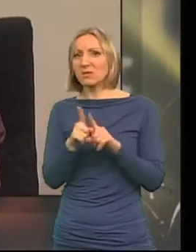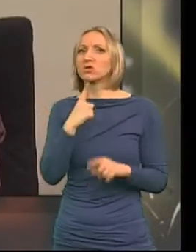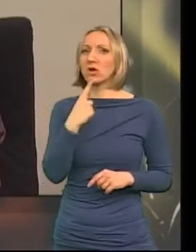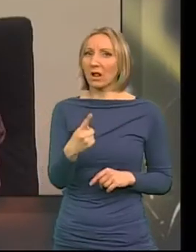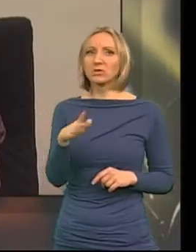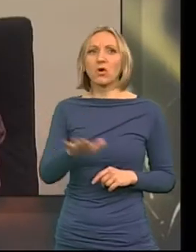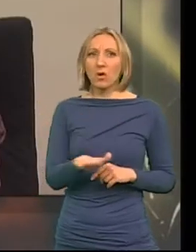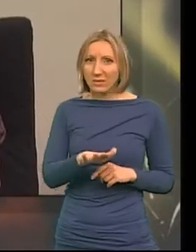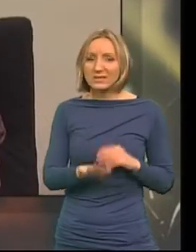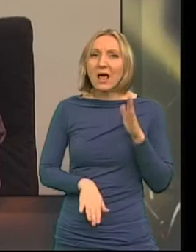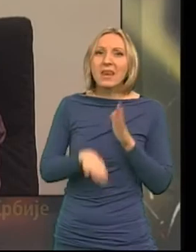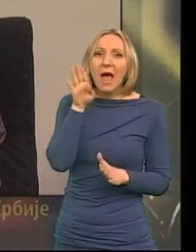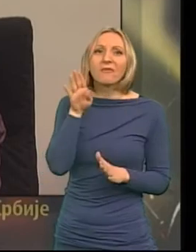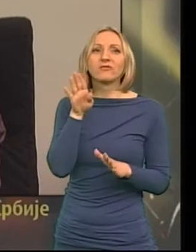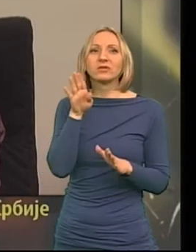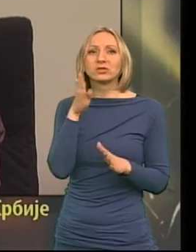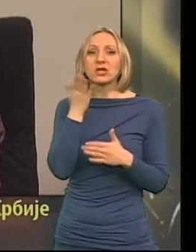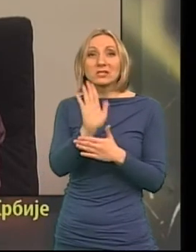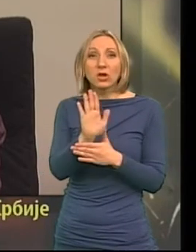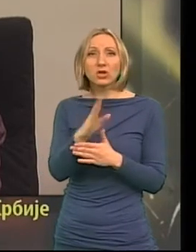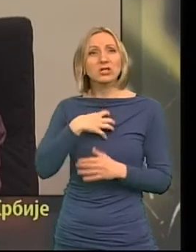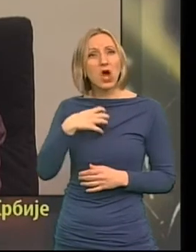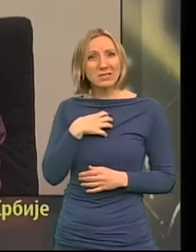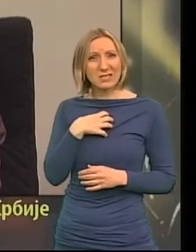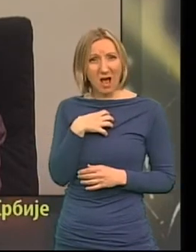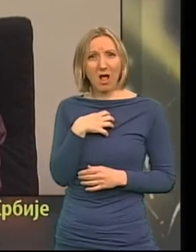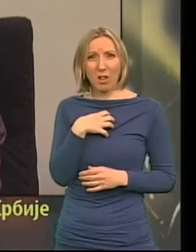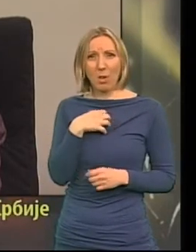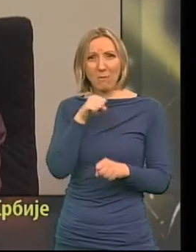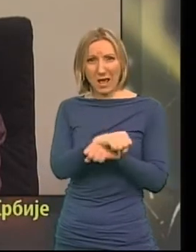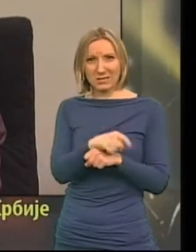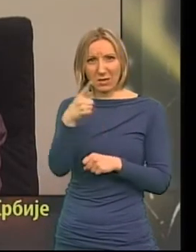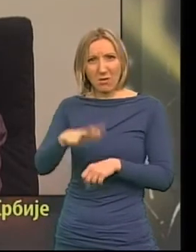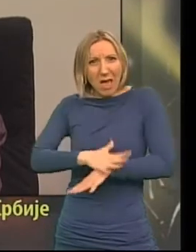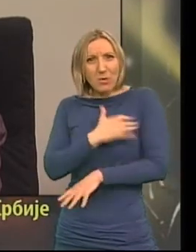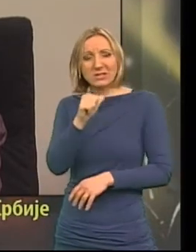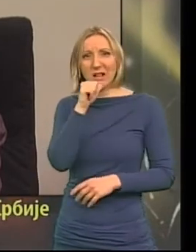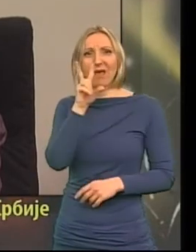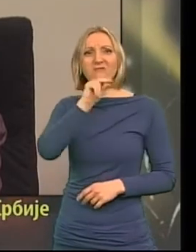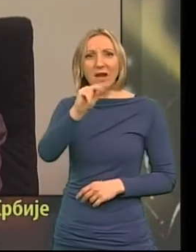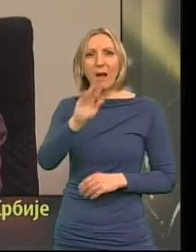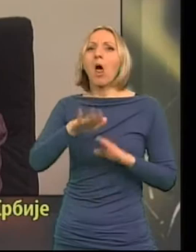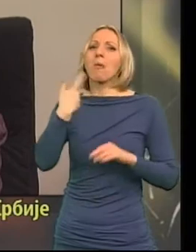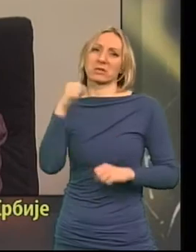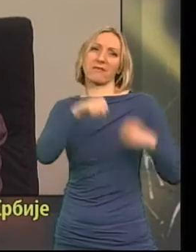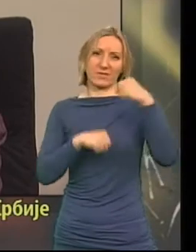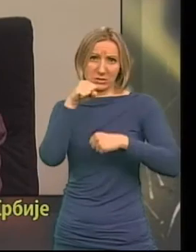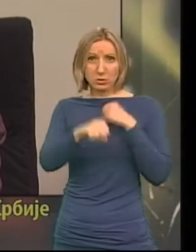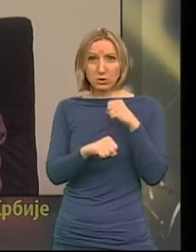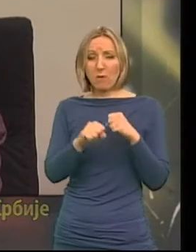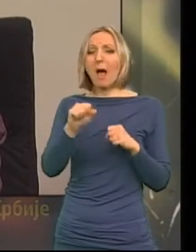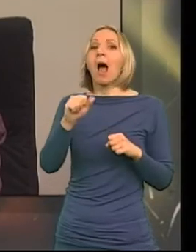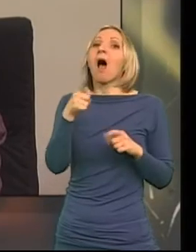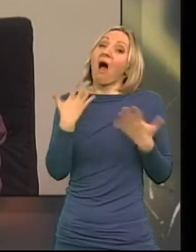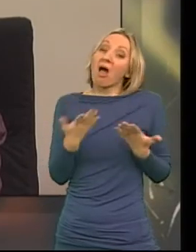najviše izložena socijalnom nasilju, emocionalnom i verbalnom pre svega, tek posle toga fizičkom. Ali ono što je potvrdilo